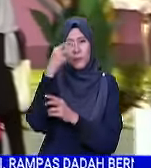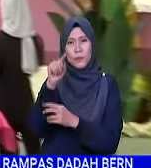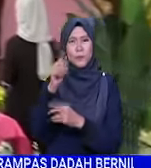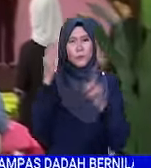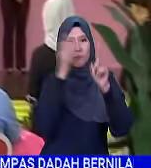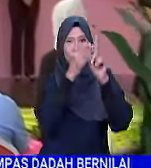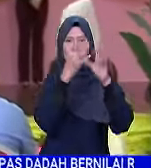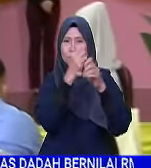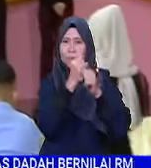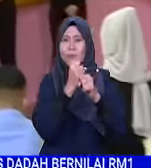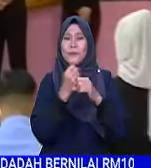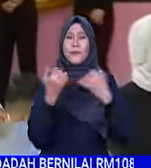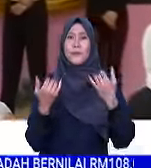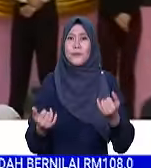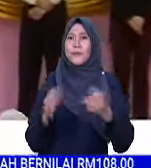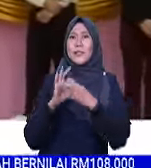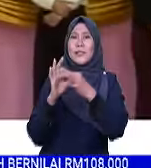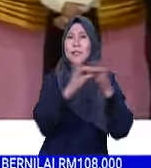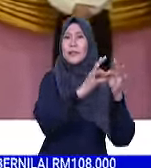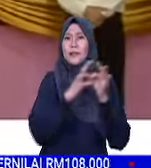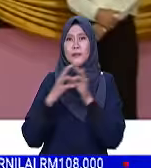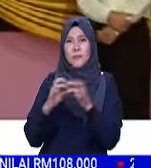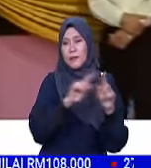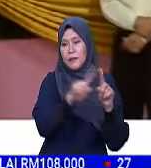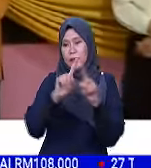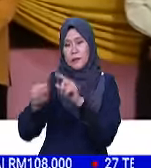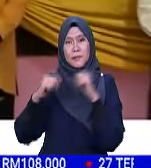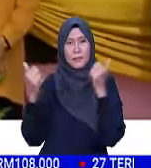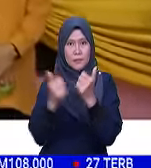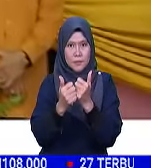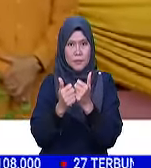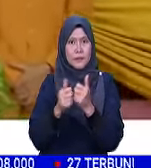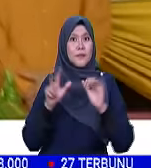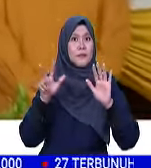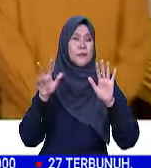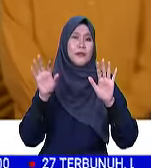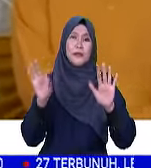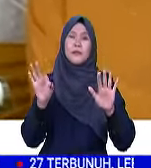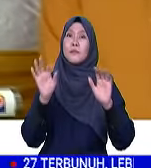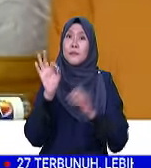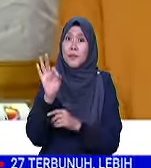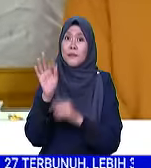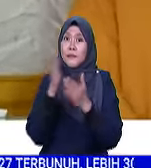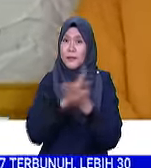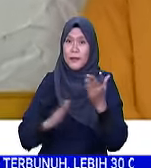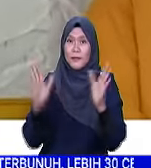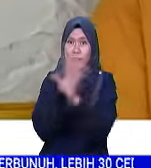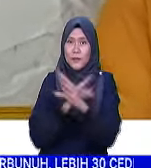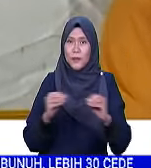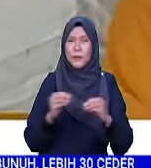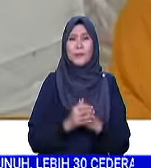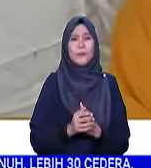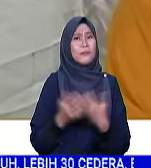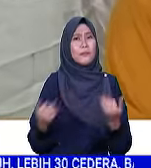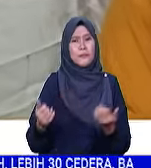melaksanakan sasaran itu, pihaknya akan bekerjasama dengan pelbagai agensi di 9 bahagian di Sarawak. Katanya operasi